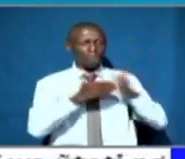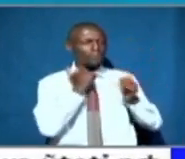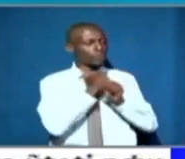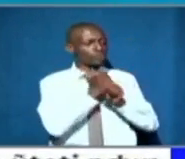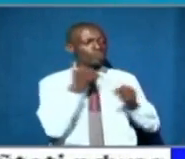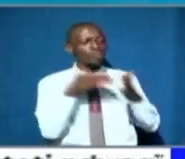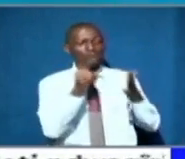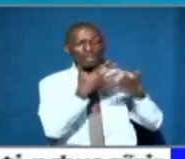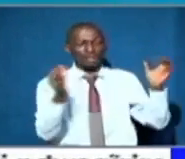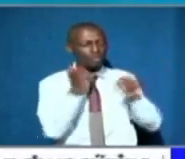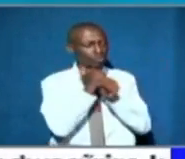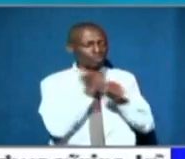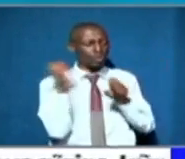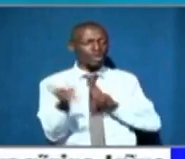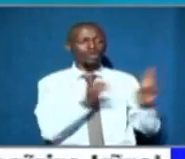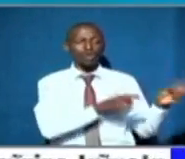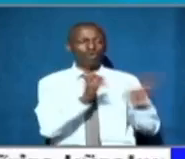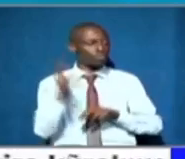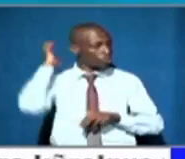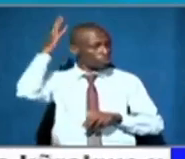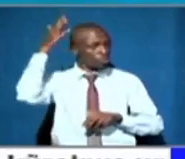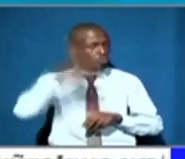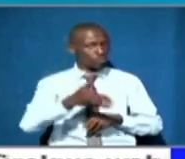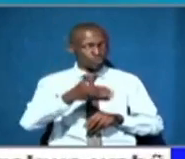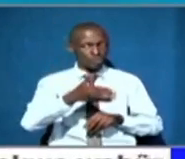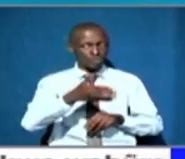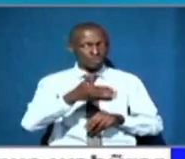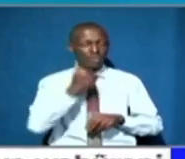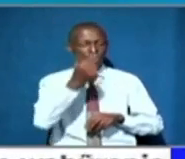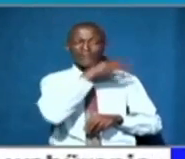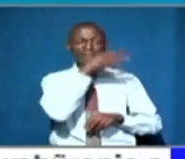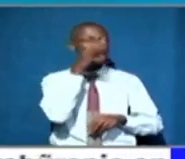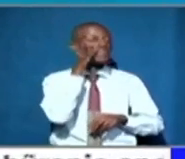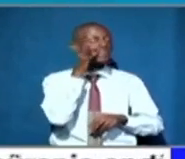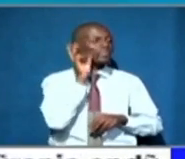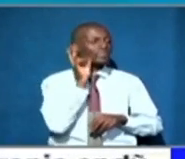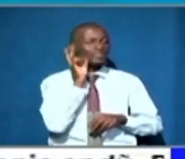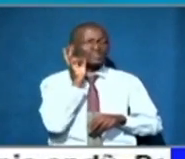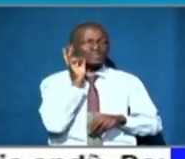ke nyo kweka kita kawaida fiyo yee na mwudu lakone mwudu, mwudu wa igete uge tig